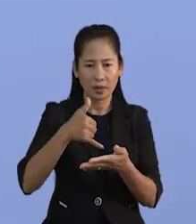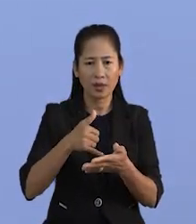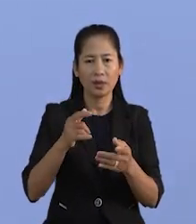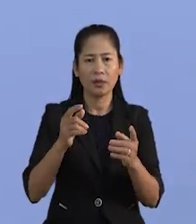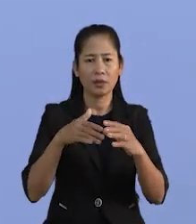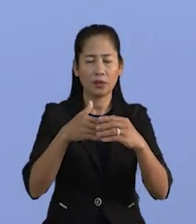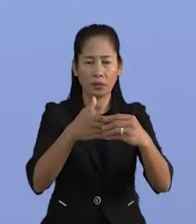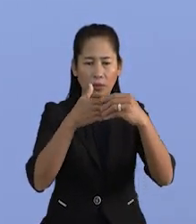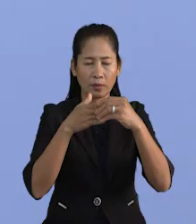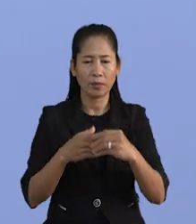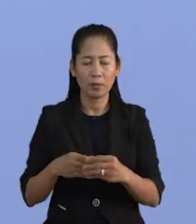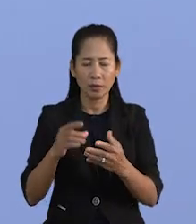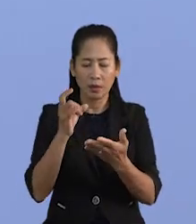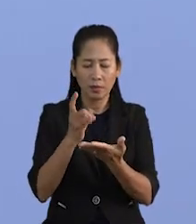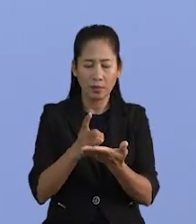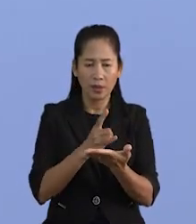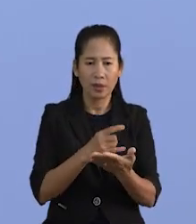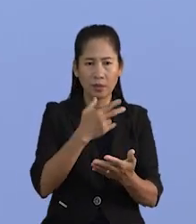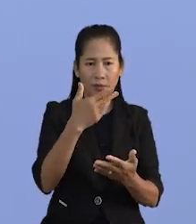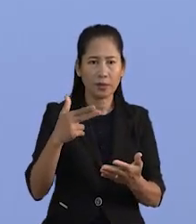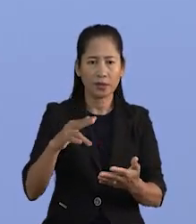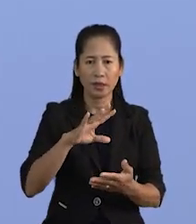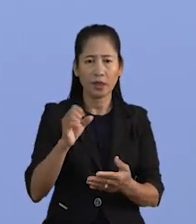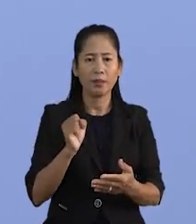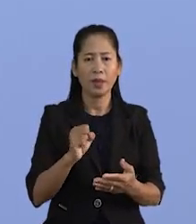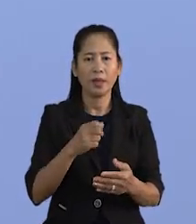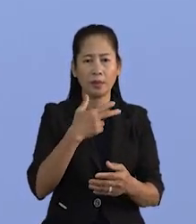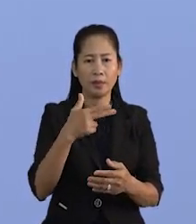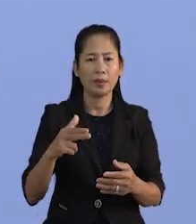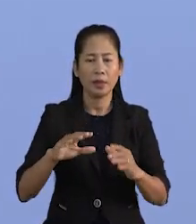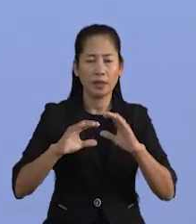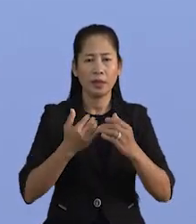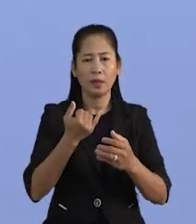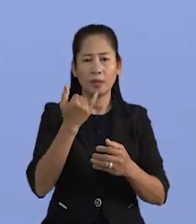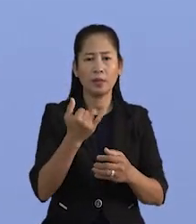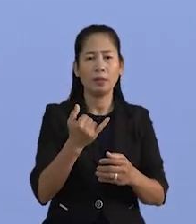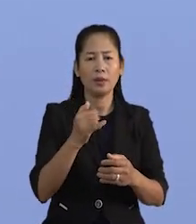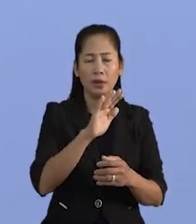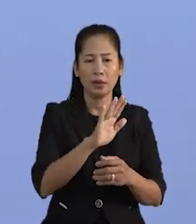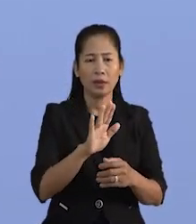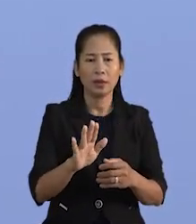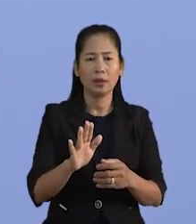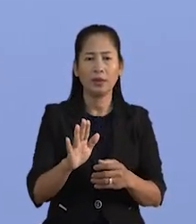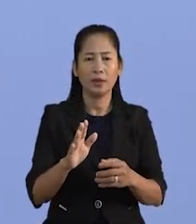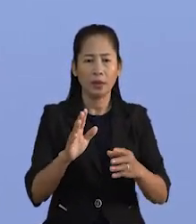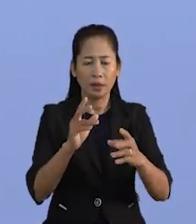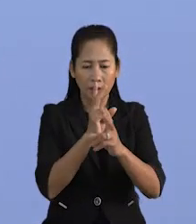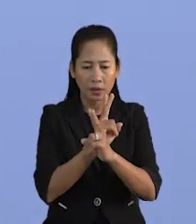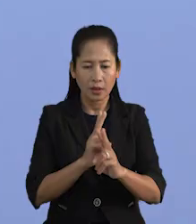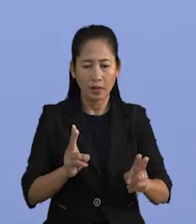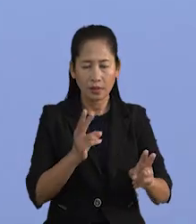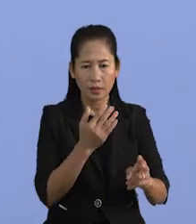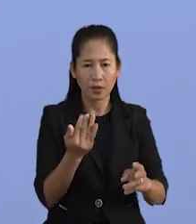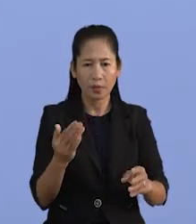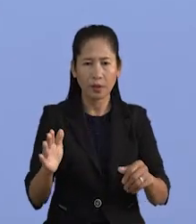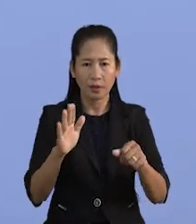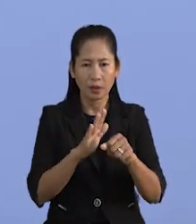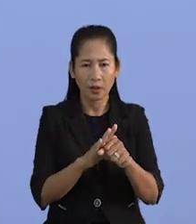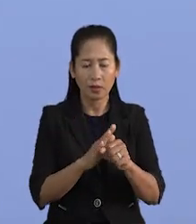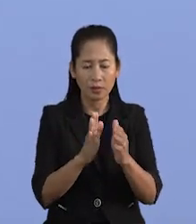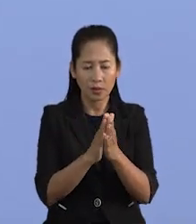មកនៅមេរៀនភាសាខ្មែរមួយខ្លឹមសារទៀតគឺភាសាខ្មែរថ្នាក់ទី6អញ្ចឹងសូមកូនត្រៀមសម្ភារៈសិក្សាឲ្យបានគ្រ